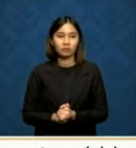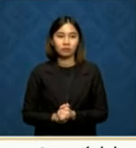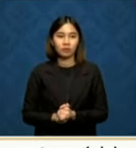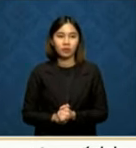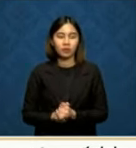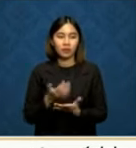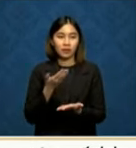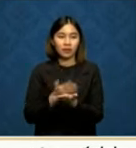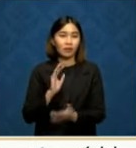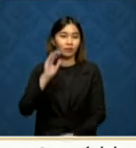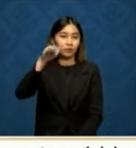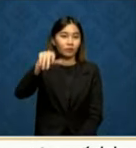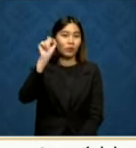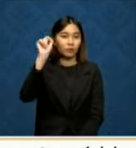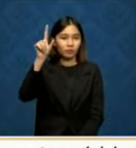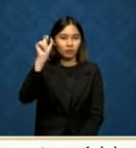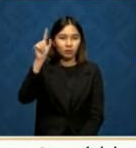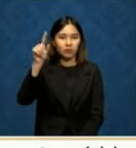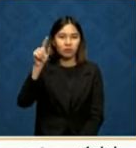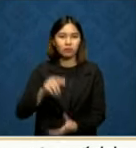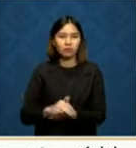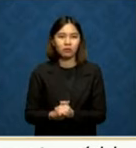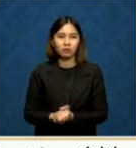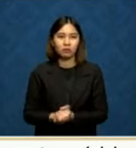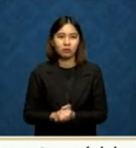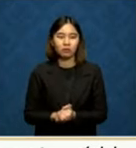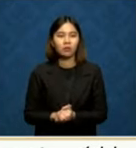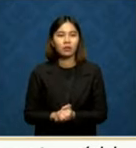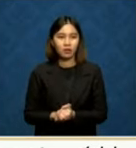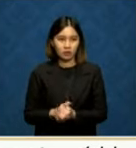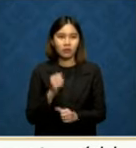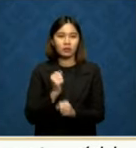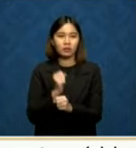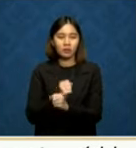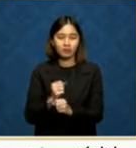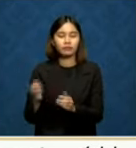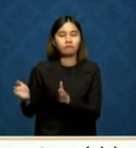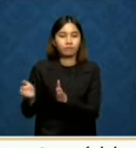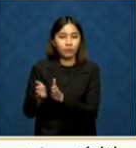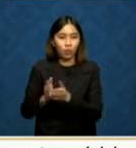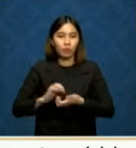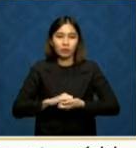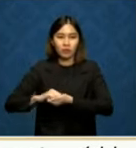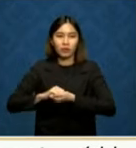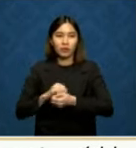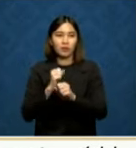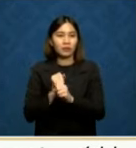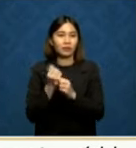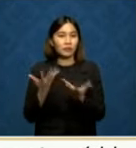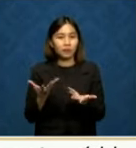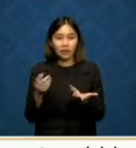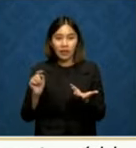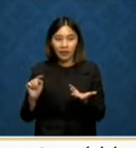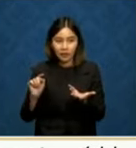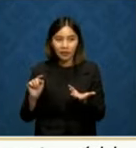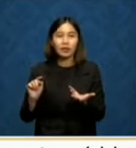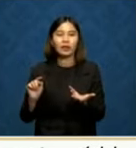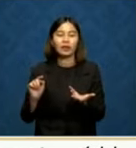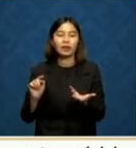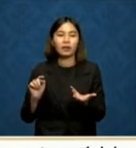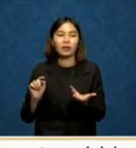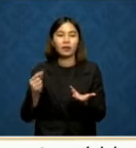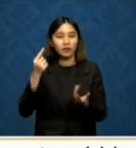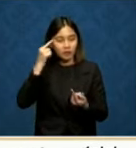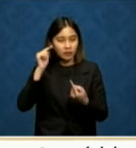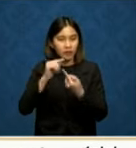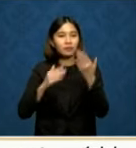ค่าทางดวนเดีวก็คิดวาอัี้กคงต้องทำงานร่วมกันแล้วก็จะทำอย่างไรที่ทำให้เห็นคว